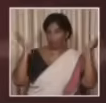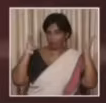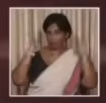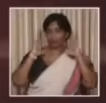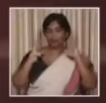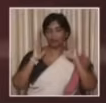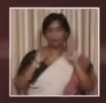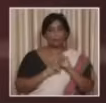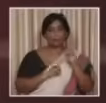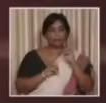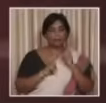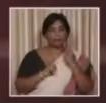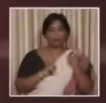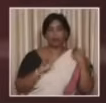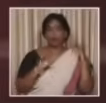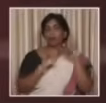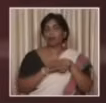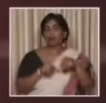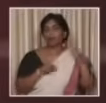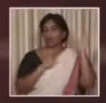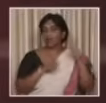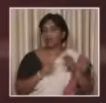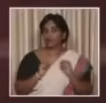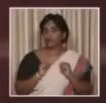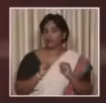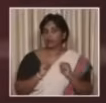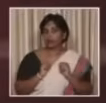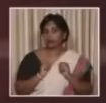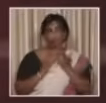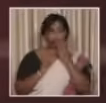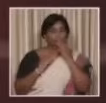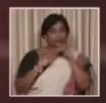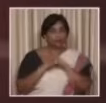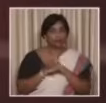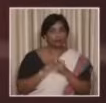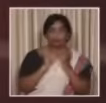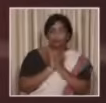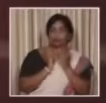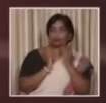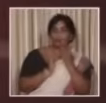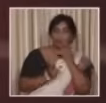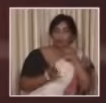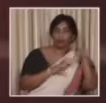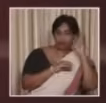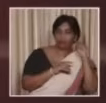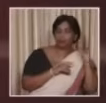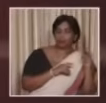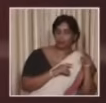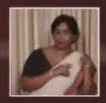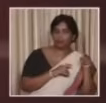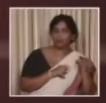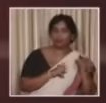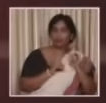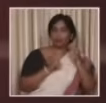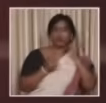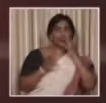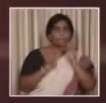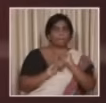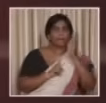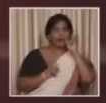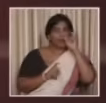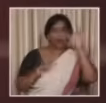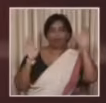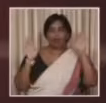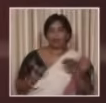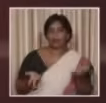මේ පාර්ලිමේන්තුවට අද ඇයි ආවේ? ඒගොල්ලන්ට පාසලේදී හුඟක් ජාති ඉගෙන ගන්න තියෙද්දි ඇයි ආවේ මේ පාර්ලිමේන්තුවට?